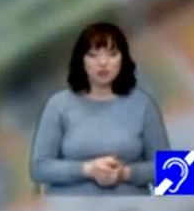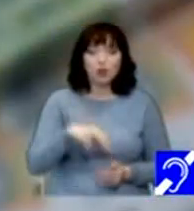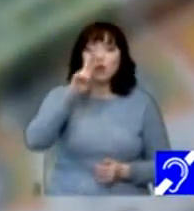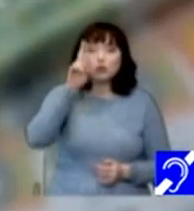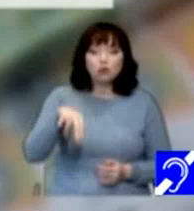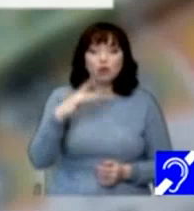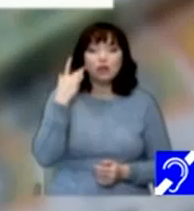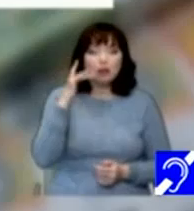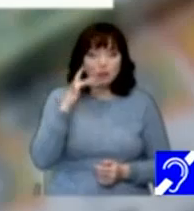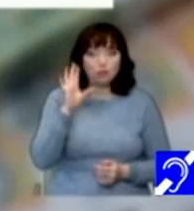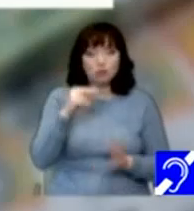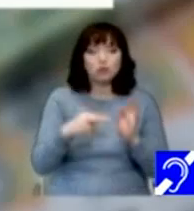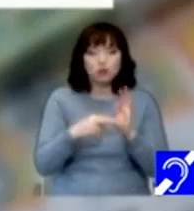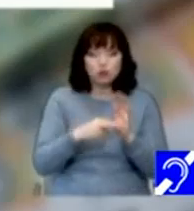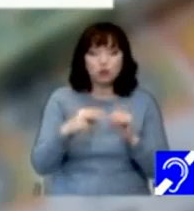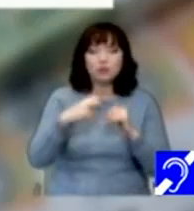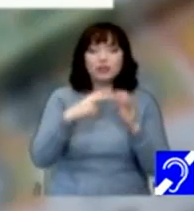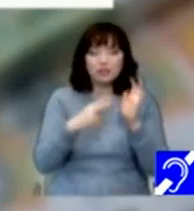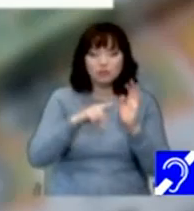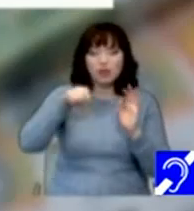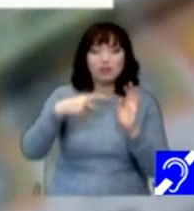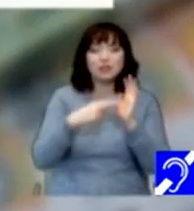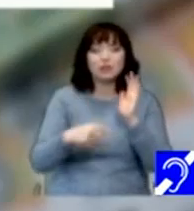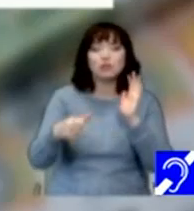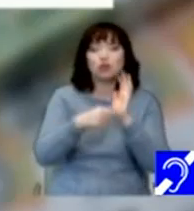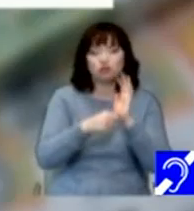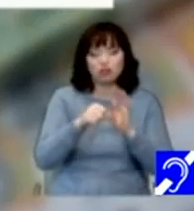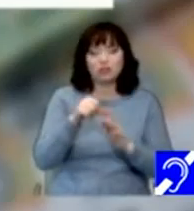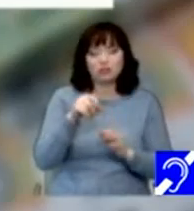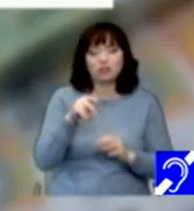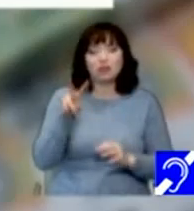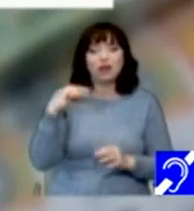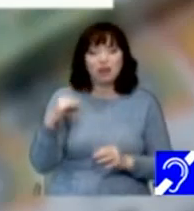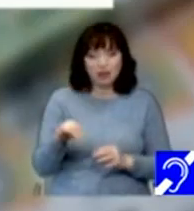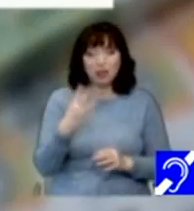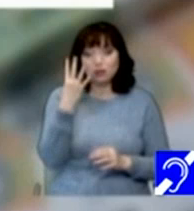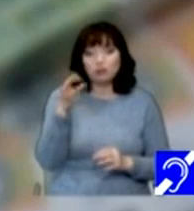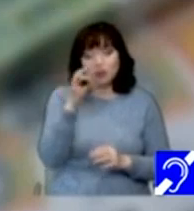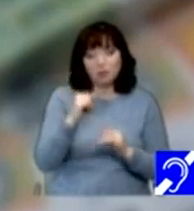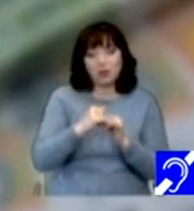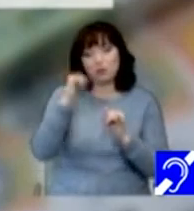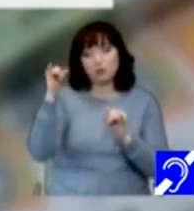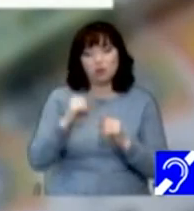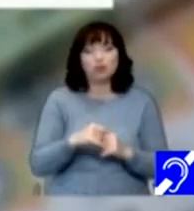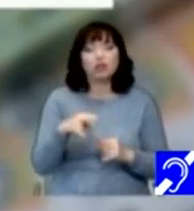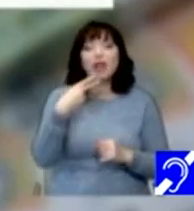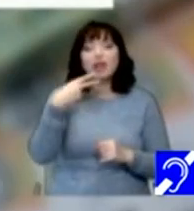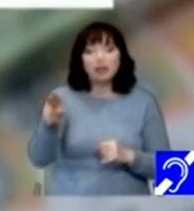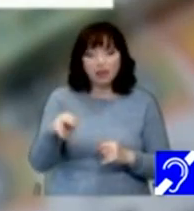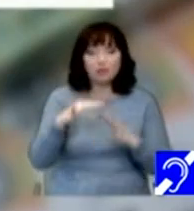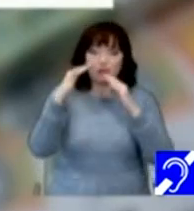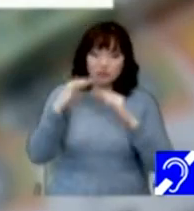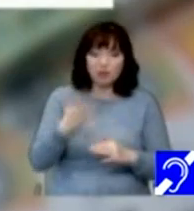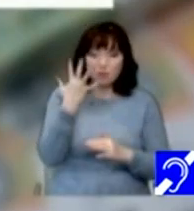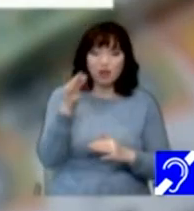Dolarul american va fi cotat la 17 lei și 76 de bani, cu 4 bani mai mult. Moneda europeană scade cu